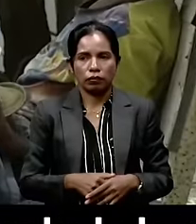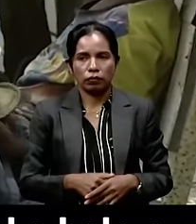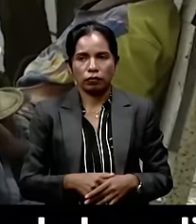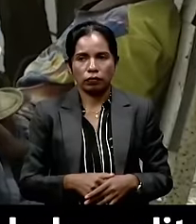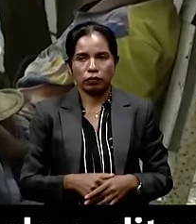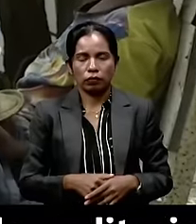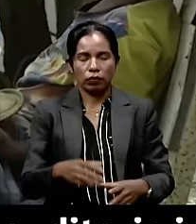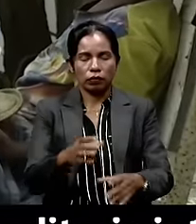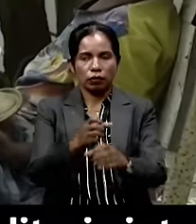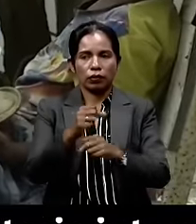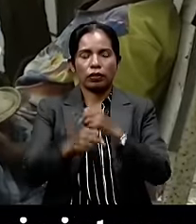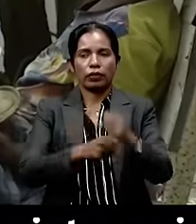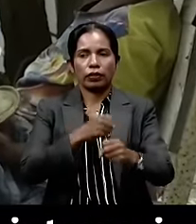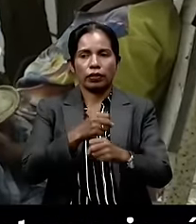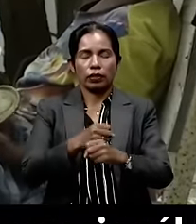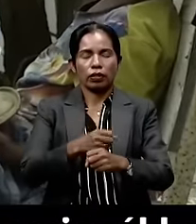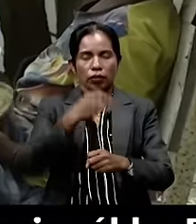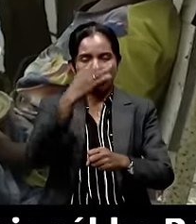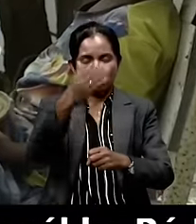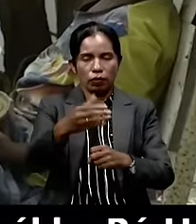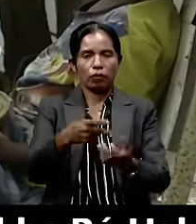foi ma foti ma betina na oin ma foi hotu